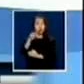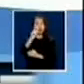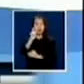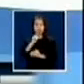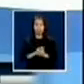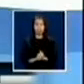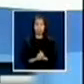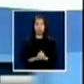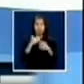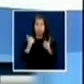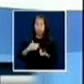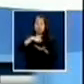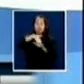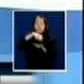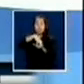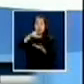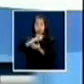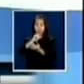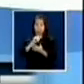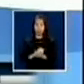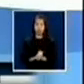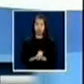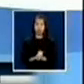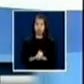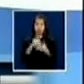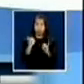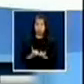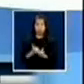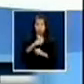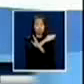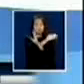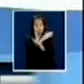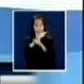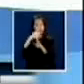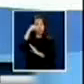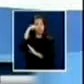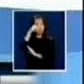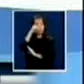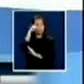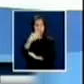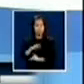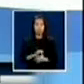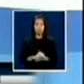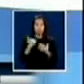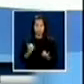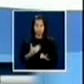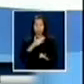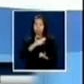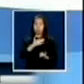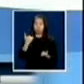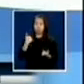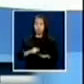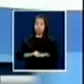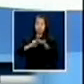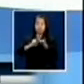ความอย่างนี้ครับว่าประมาณ10กว่าวันที่แล้วหลังจากที่ผมได้เสนอแผนปรองด